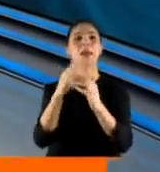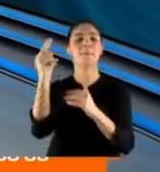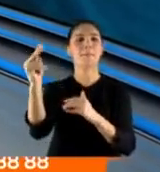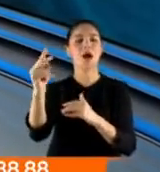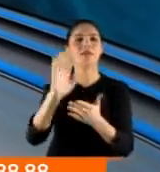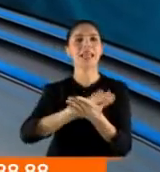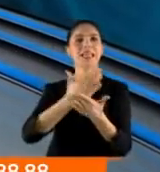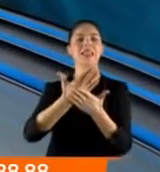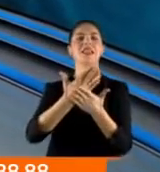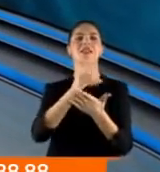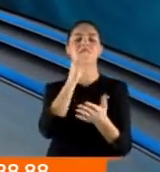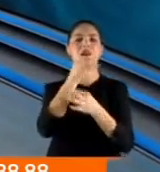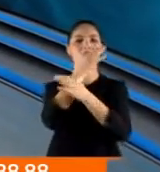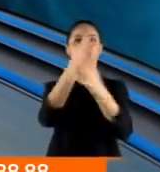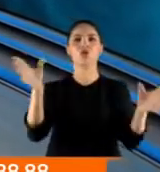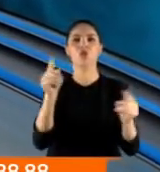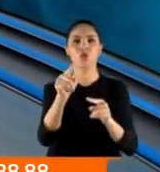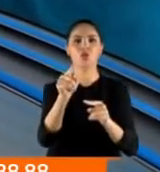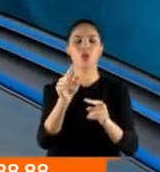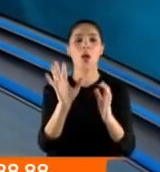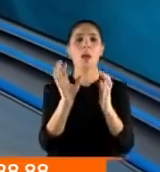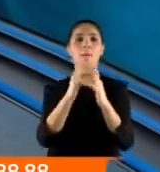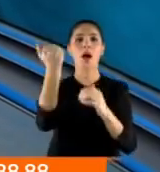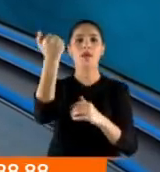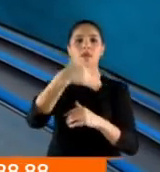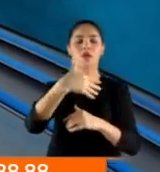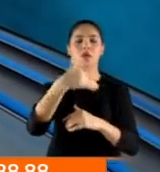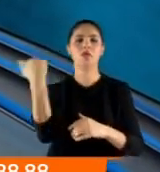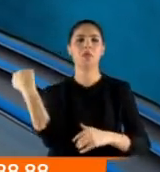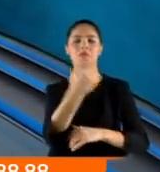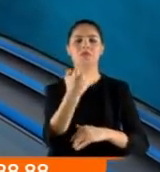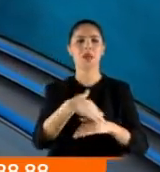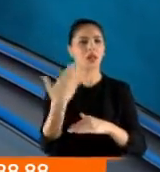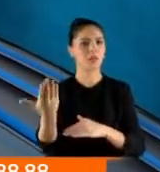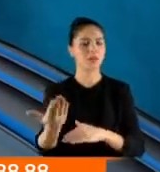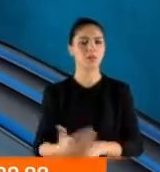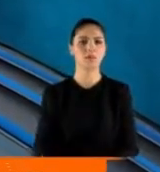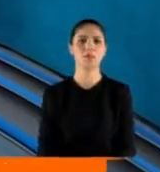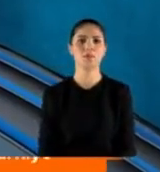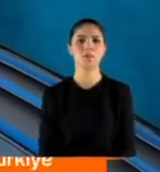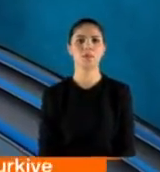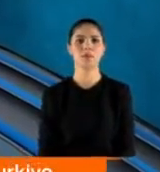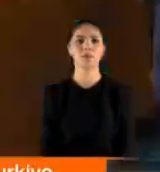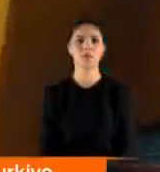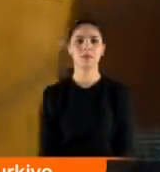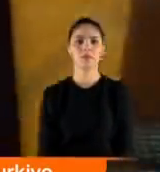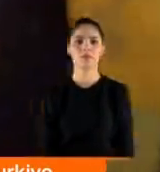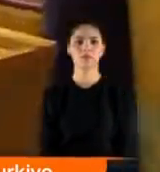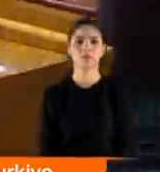da İyi Parti'den istifa ettiğini duyurdu. Parti yönetimini adeta bombalayarak.